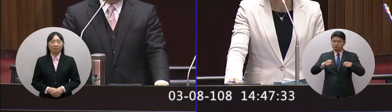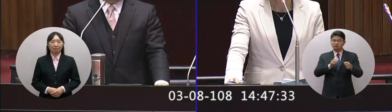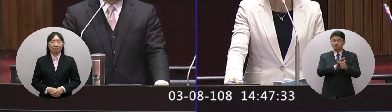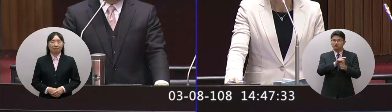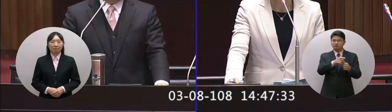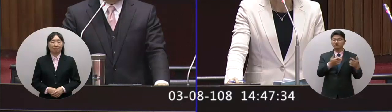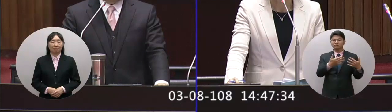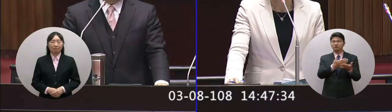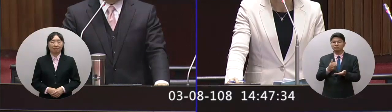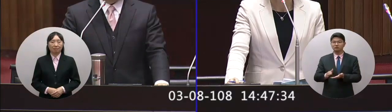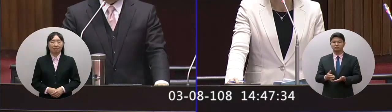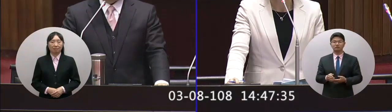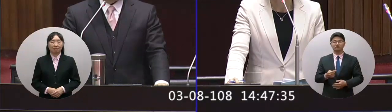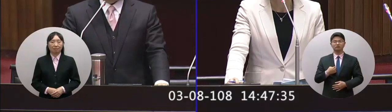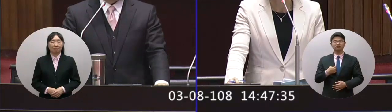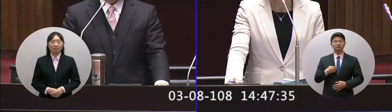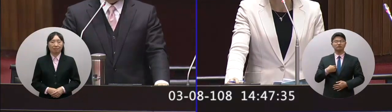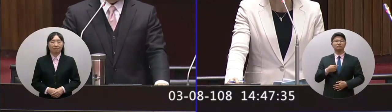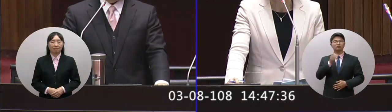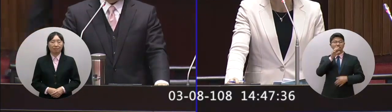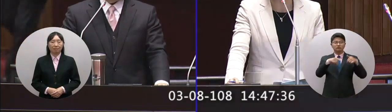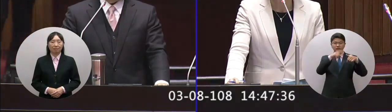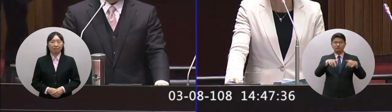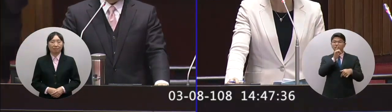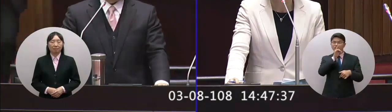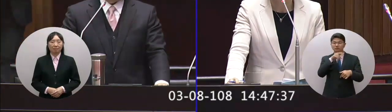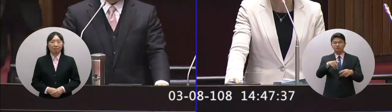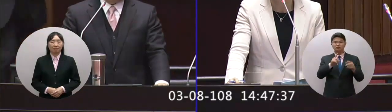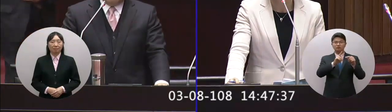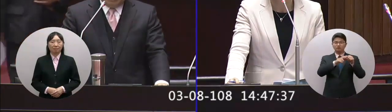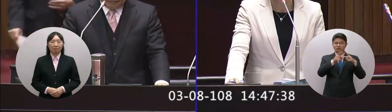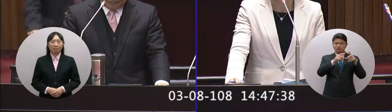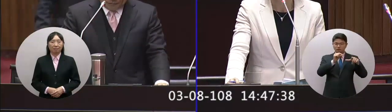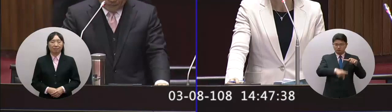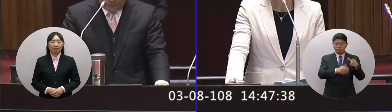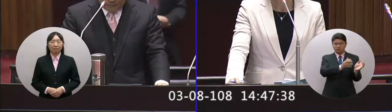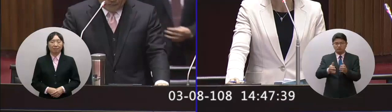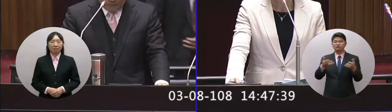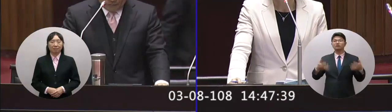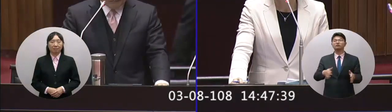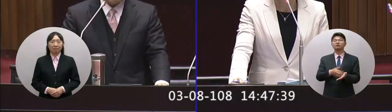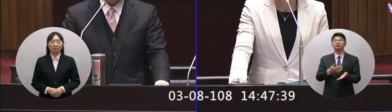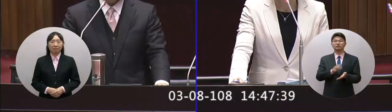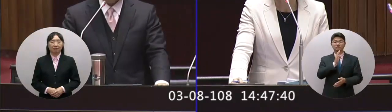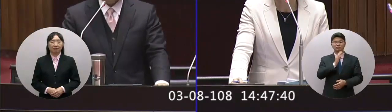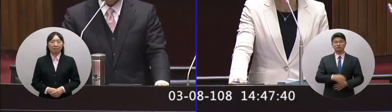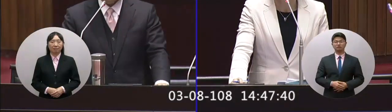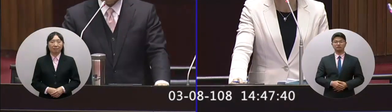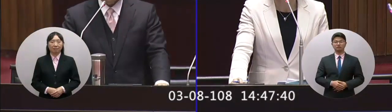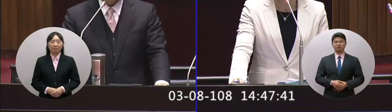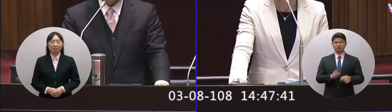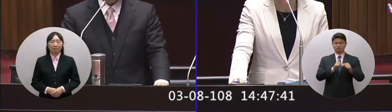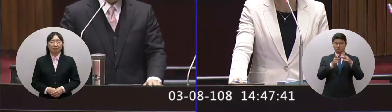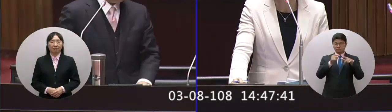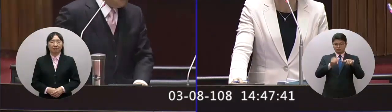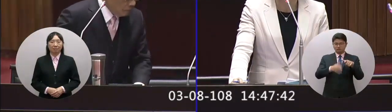那当然就是说，我彰化跟台中这边吼，拢是中小企业上盖这些所在哈。那其实中小企业